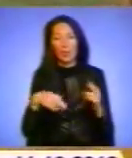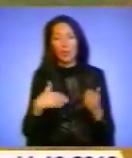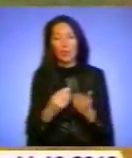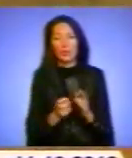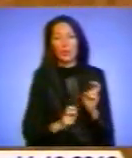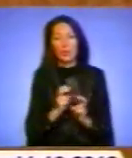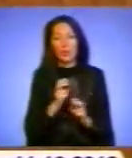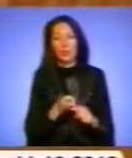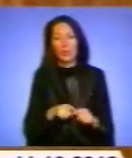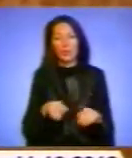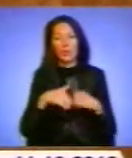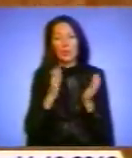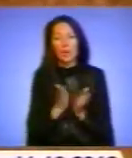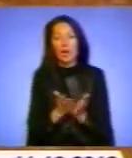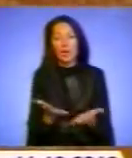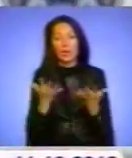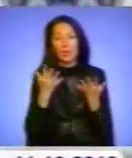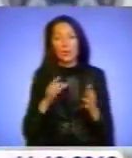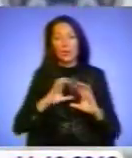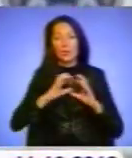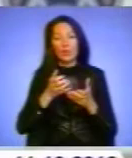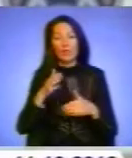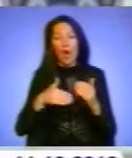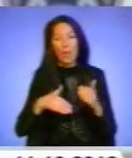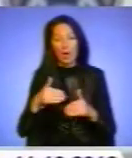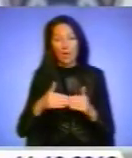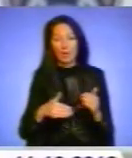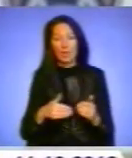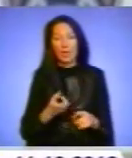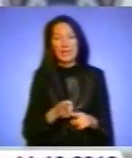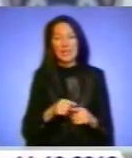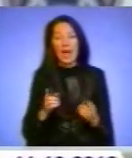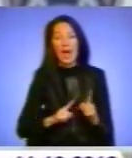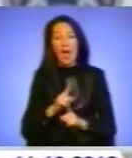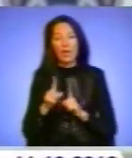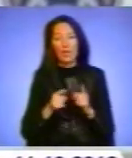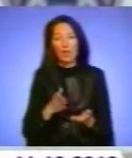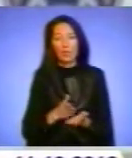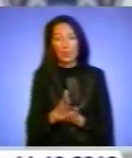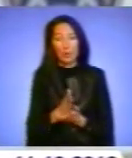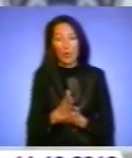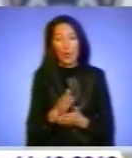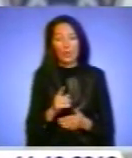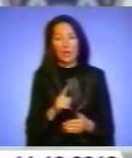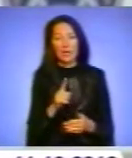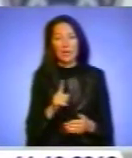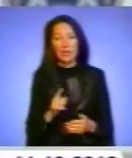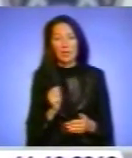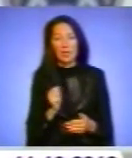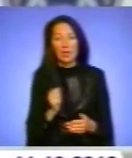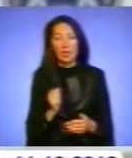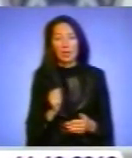має застосовуватися і в Україні. Ця реформа спрямована, перш за все, на інтереси